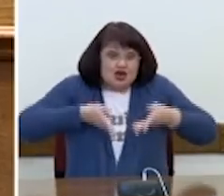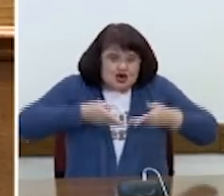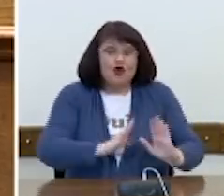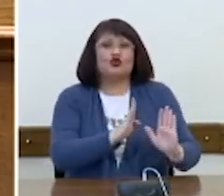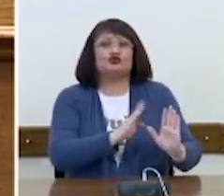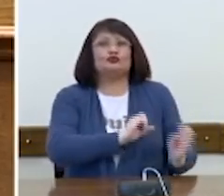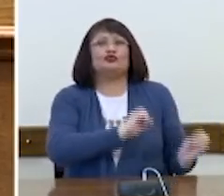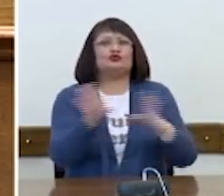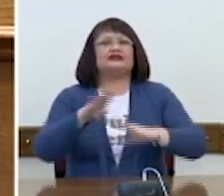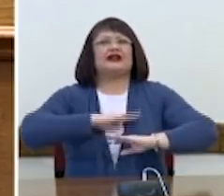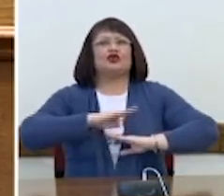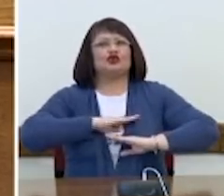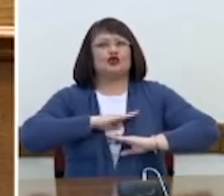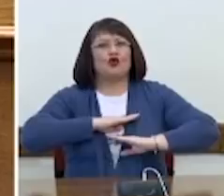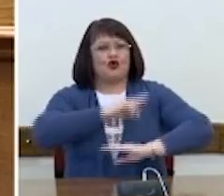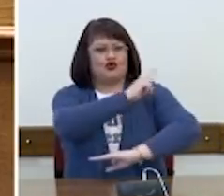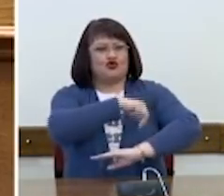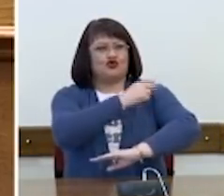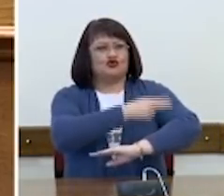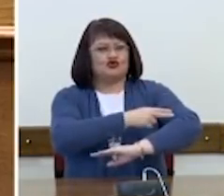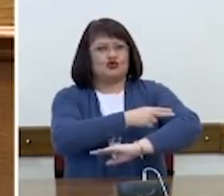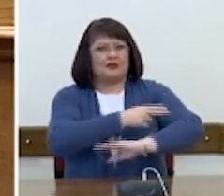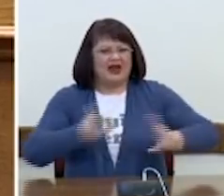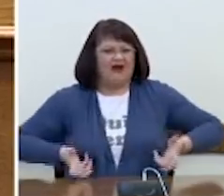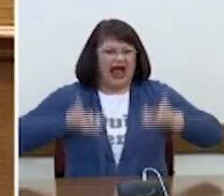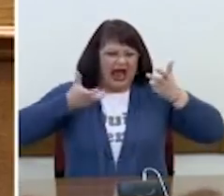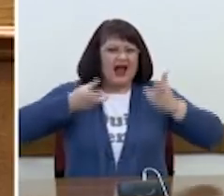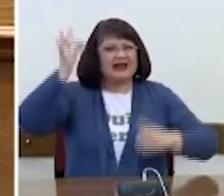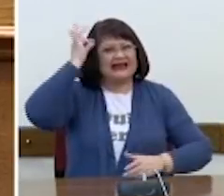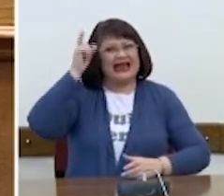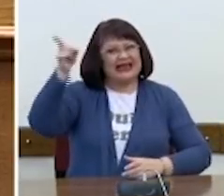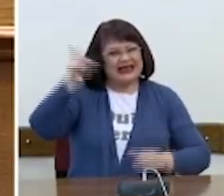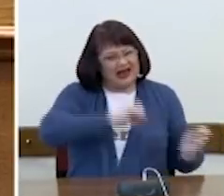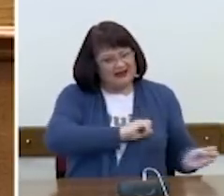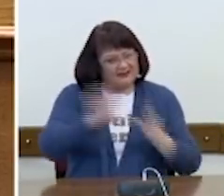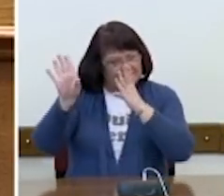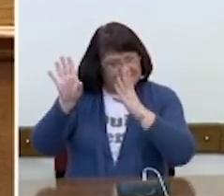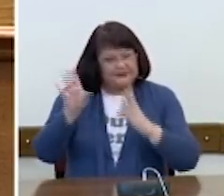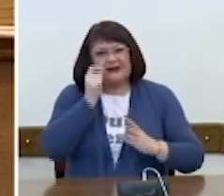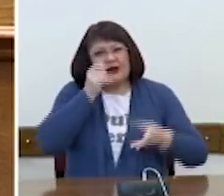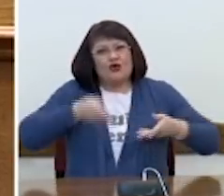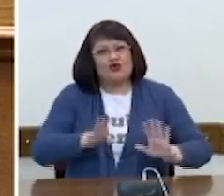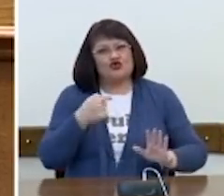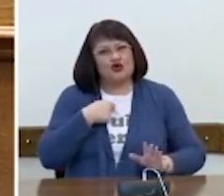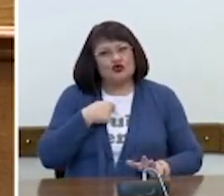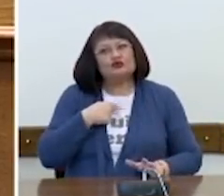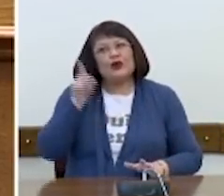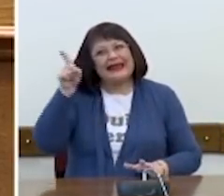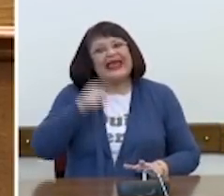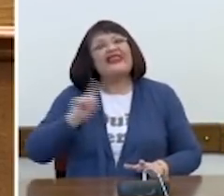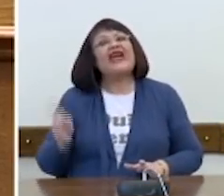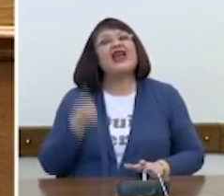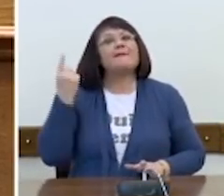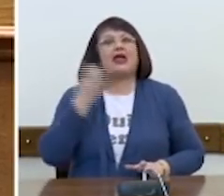στρατιωτικό νοσοκομείο στο Παρίσι με βαριά εγκάβματα, στην υπερσύγχρονη στρατιωτική μονάδα θεραπείας εγκαυμάτων,